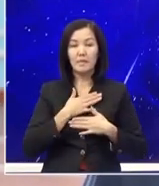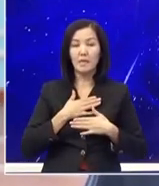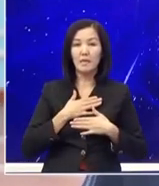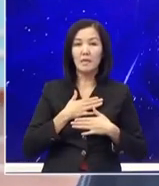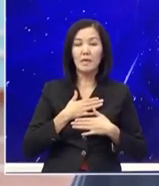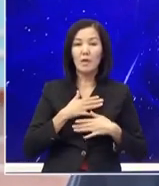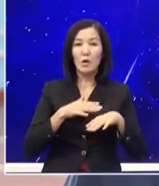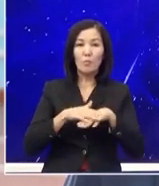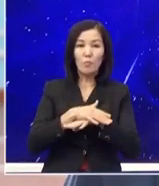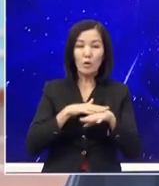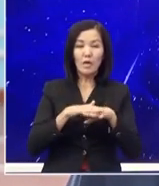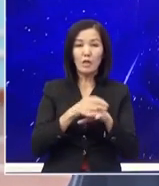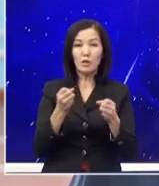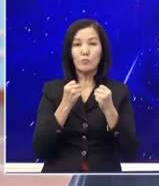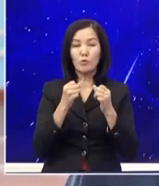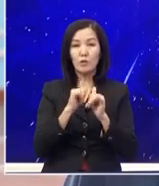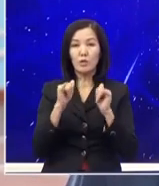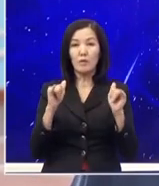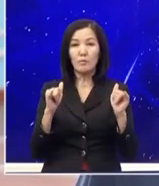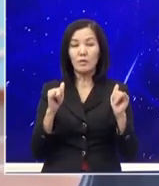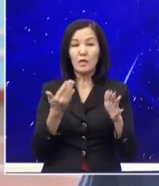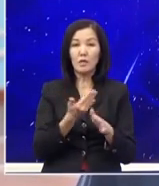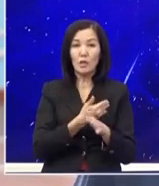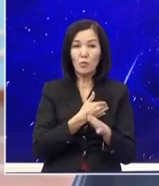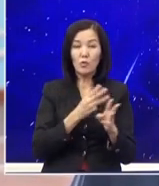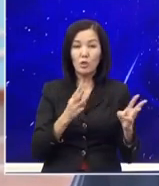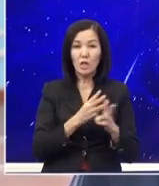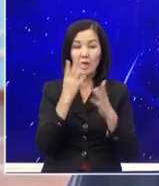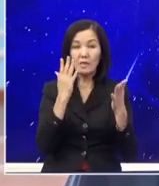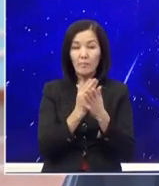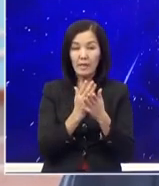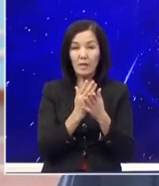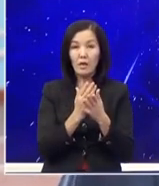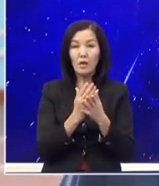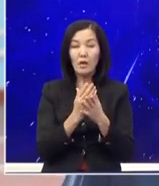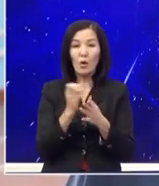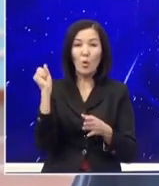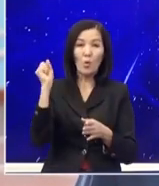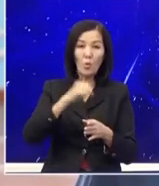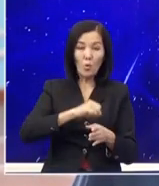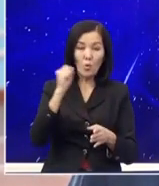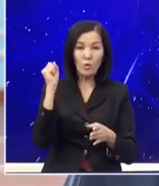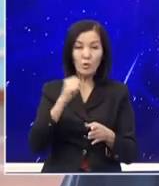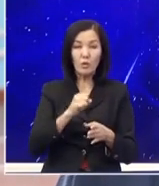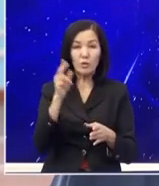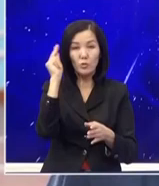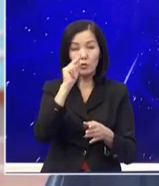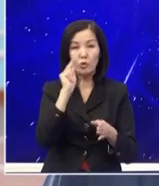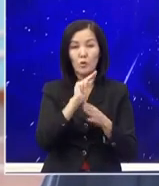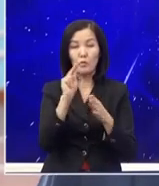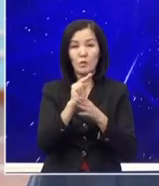осы бұқаралық спорт түрінен дамытсақ деген ойда бармыз. Оның ішінде мысалы айтатын болсақ, қол күресін осыдан үйірме ашсақ